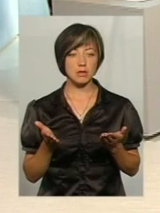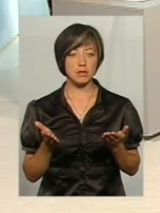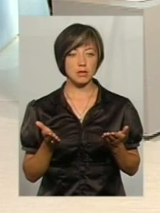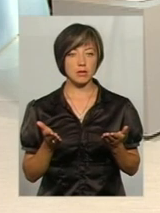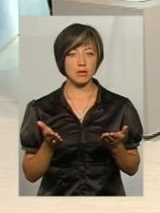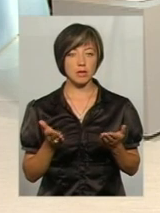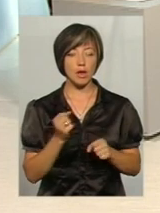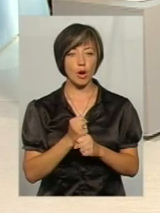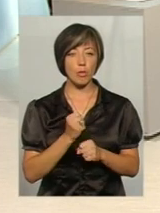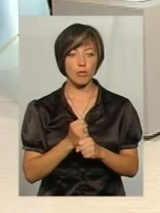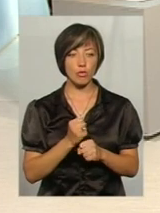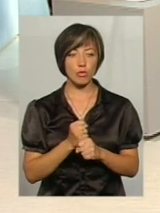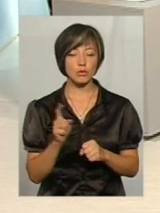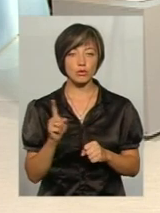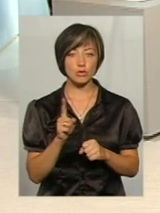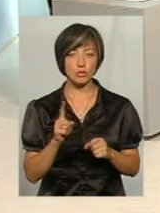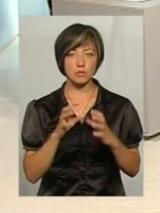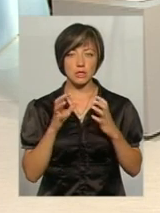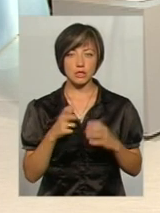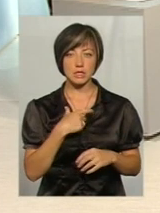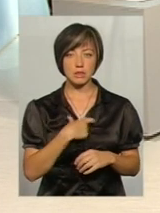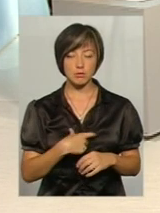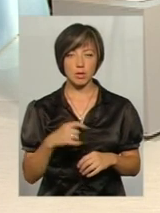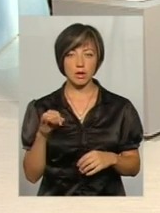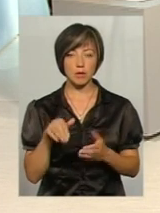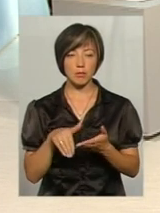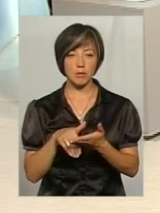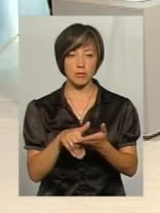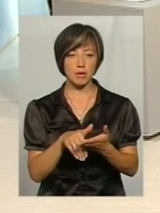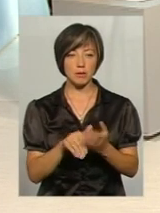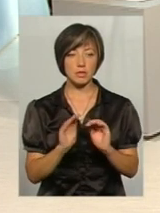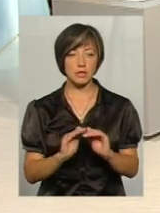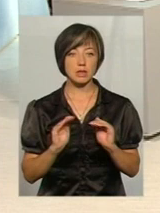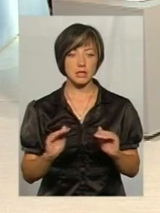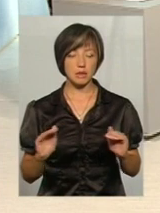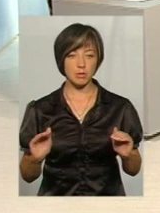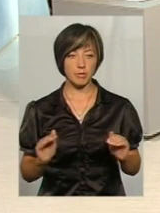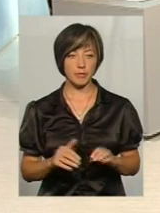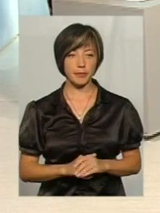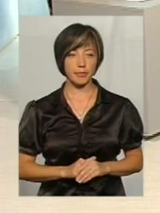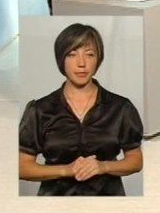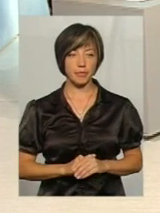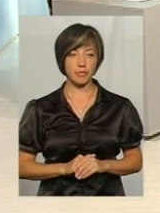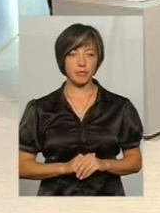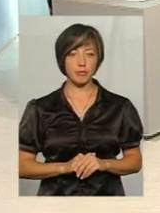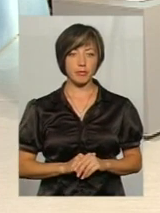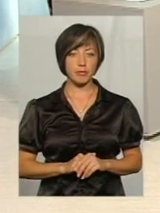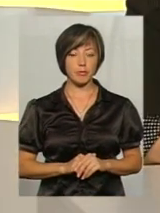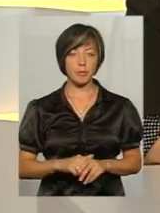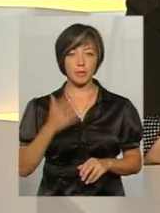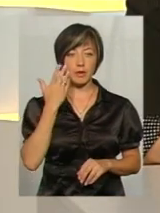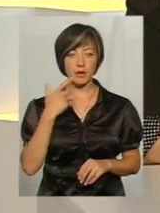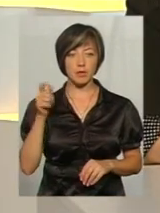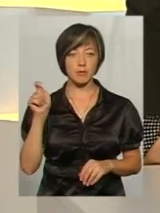искать работу, чтобы содержать себя и помогать детям. Ну, приехала